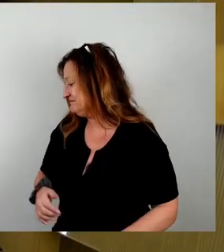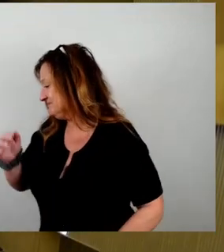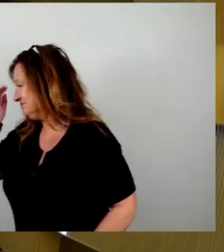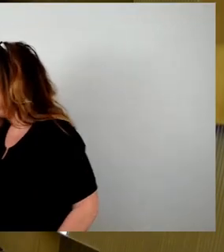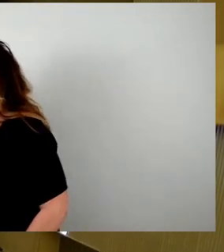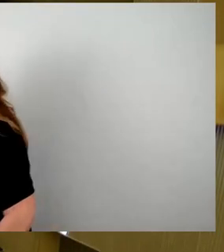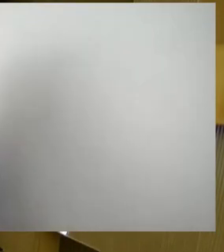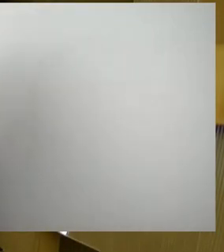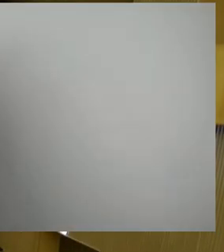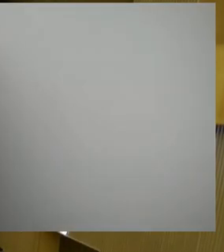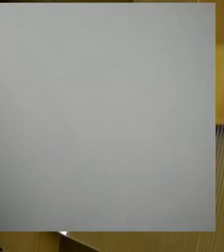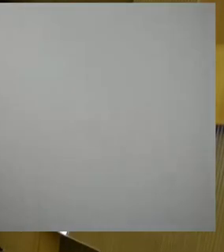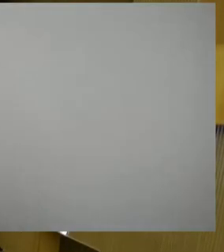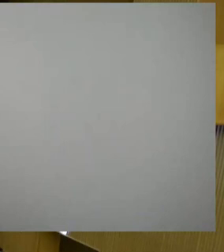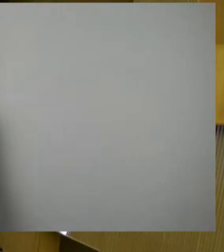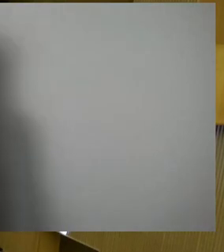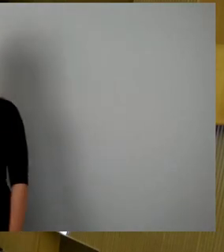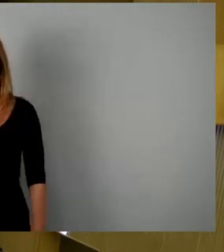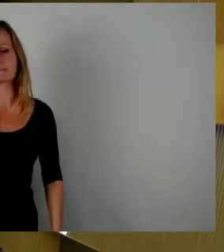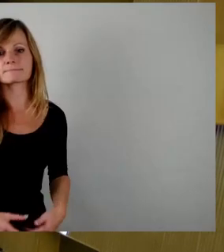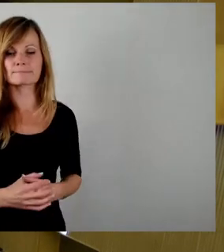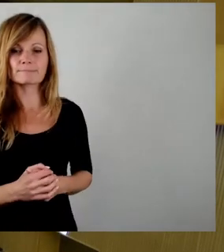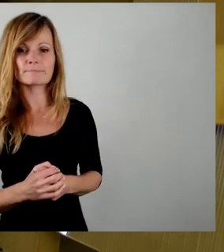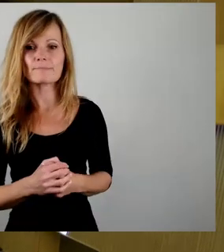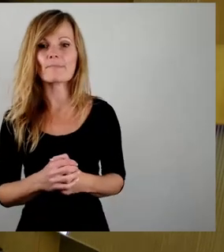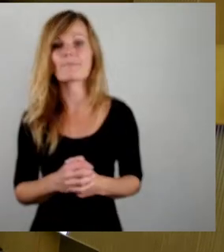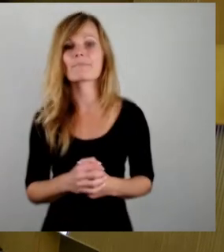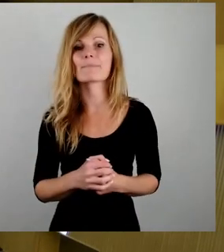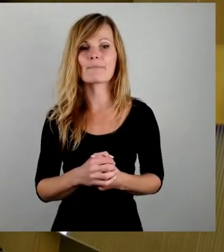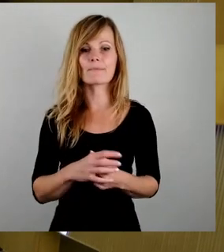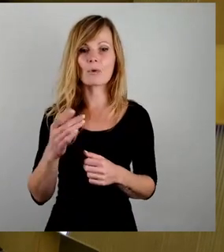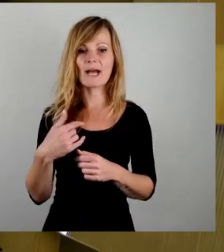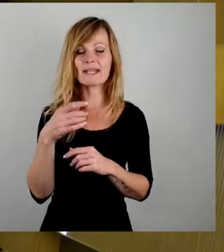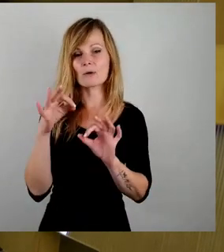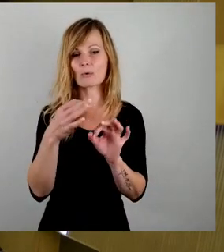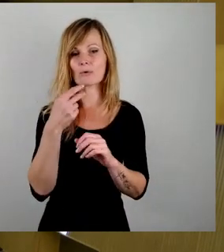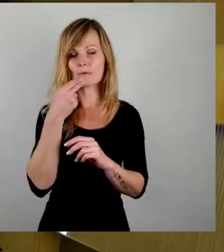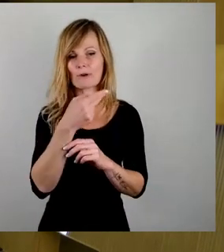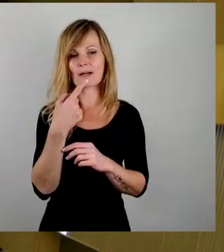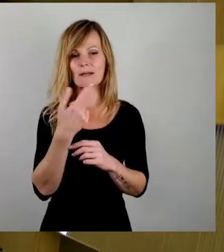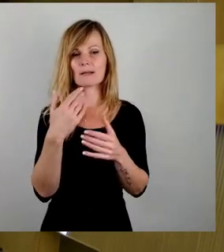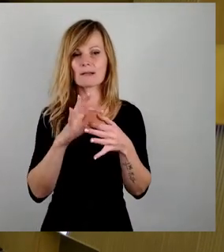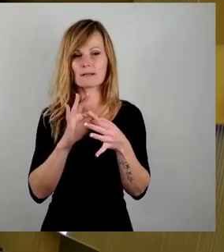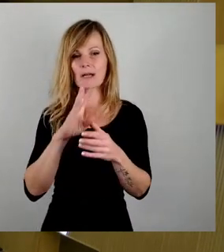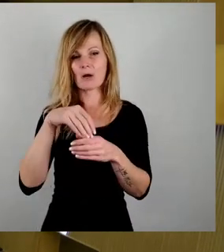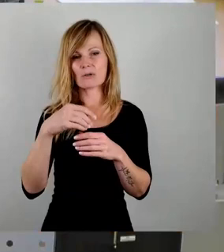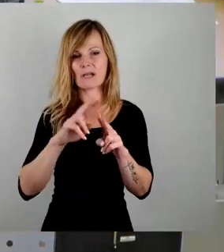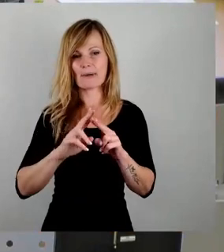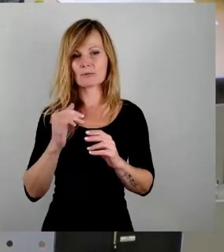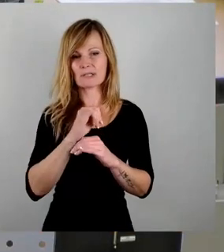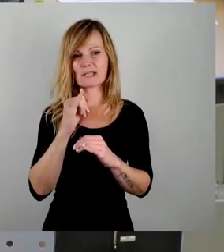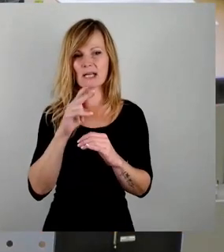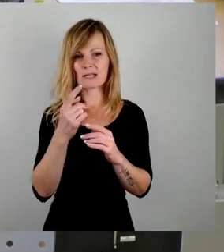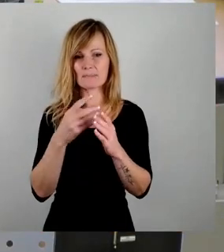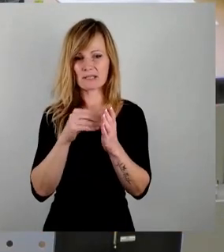eine Rückfrage und zwar haben Sie gemeint, wenn ich Sie richtig verstanden habe, dass das in die Ausarbeitung des IEKs mit einbezogen werden soll.